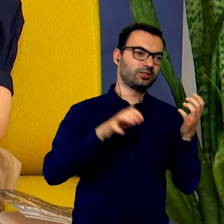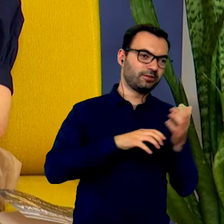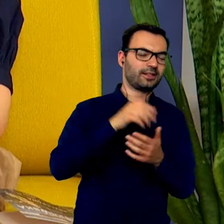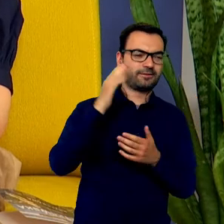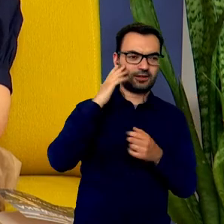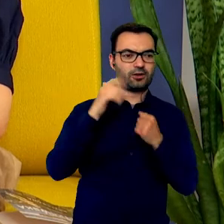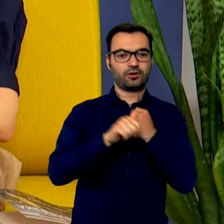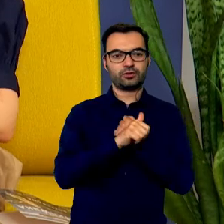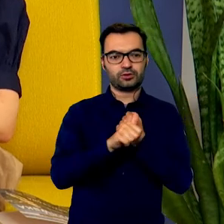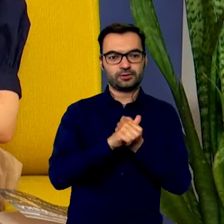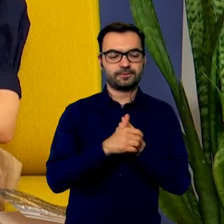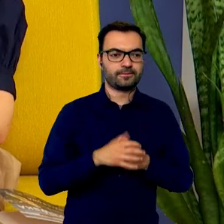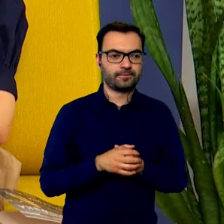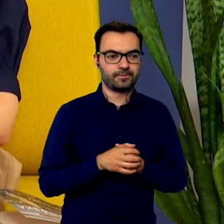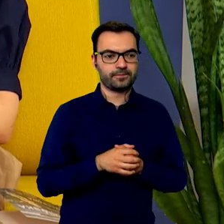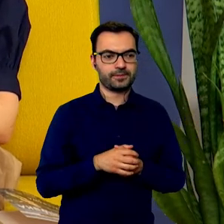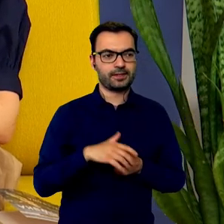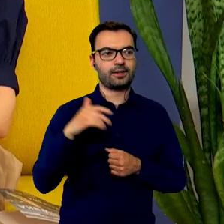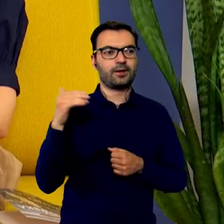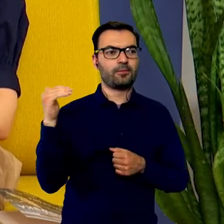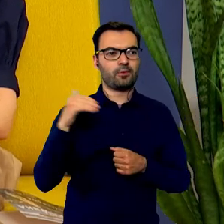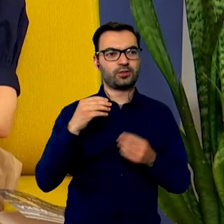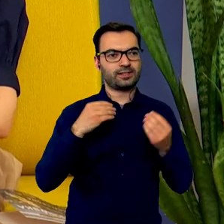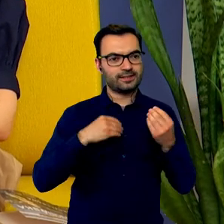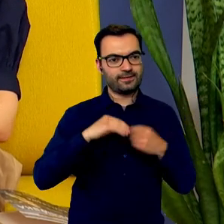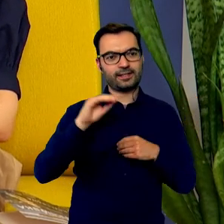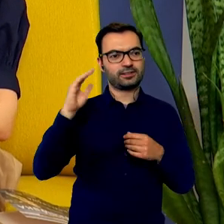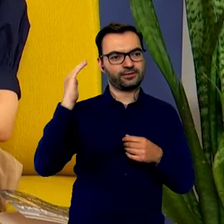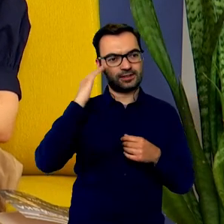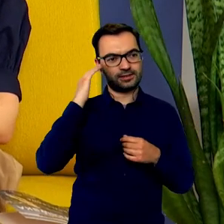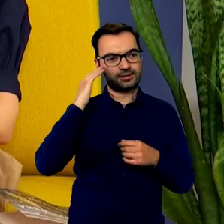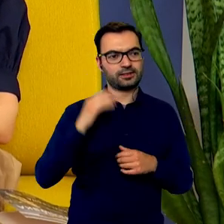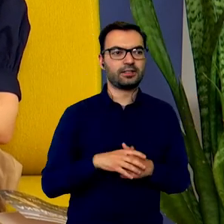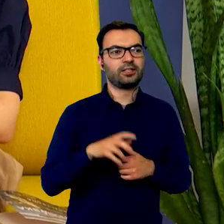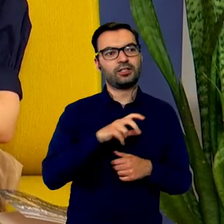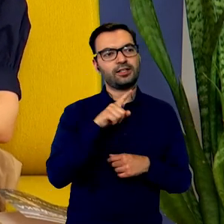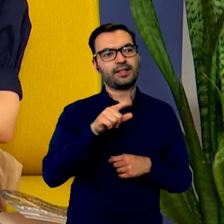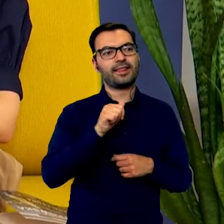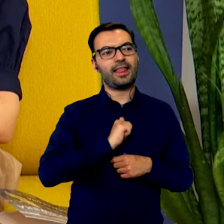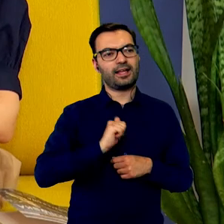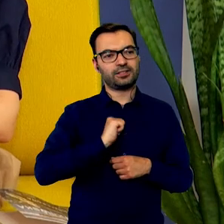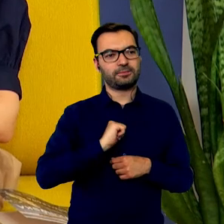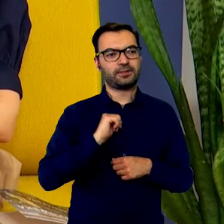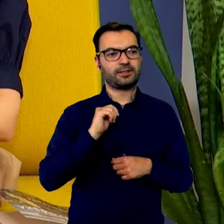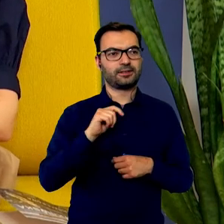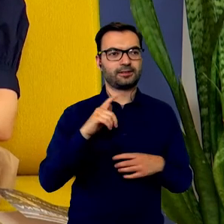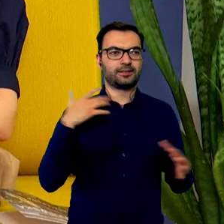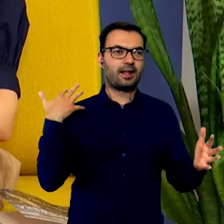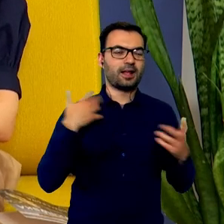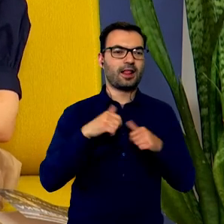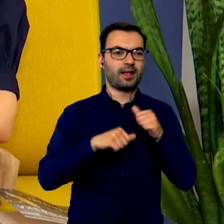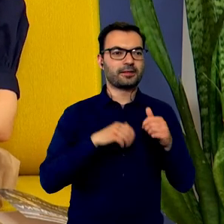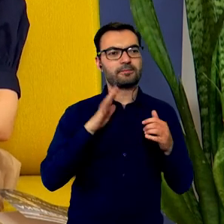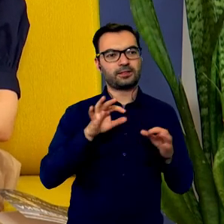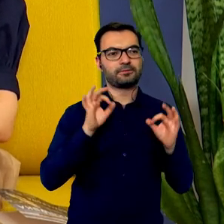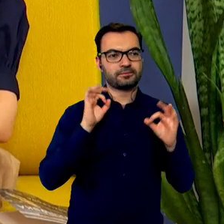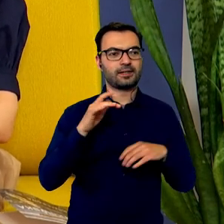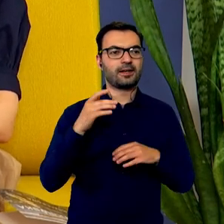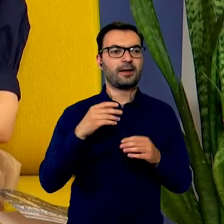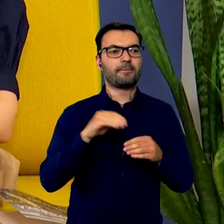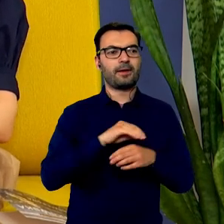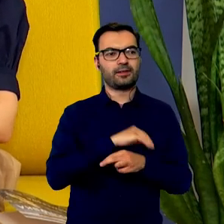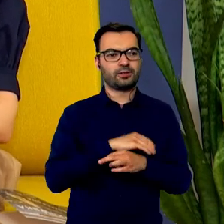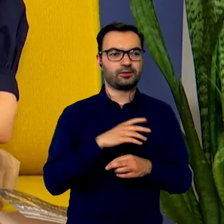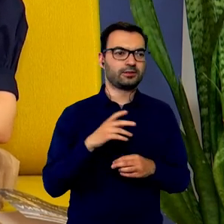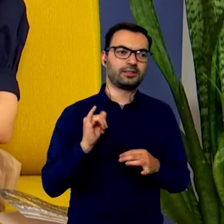chodzi. Czy można ją jakoś skutecznie poszerzać? Czy pani znalazła dla siebie przez te wszystkie lata takie skuteczne metody,